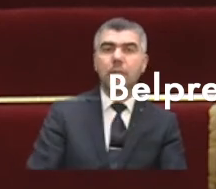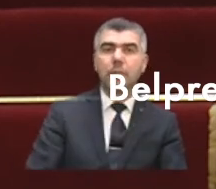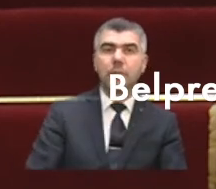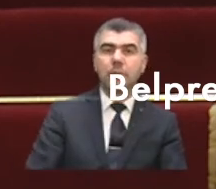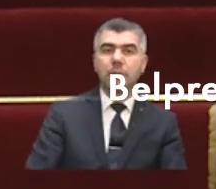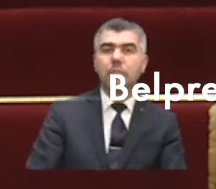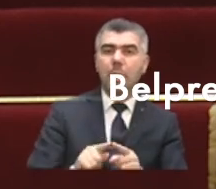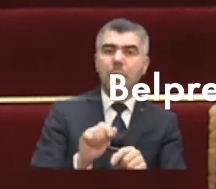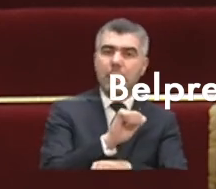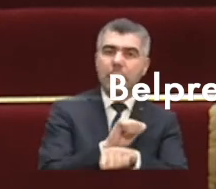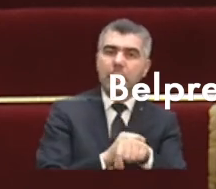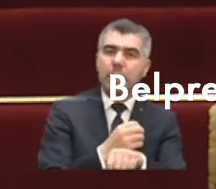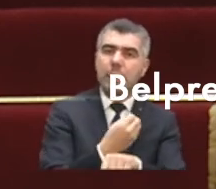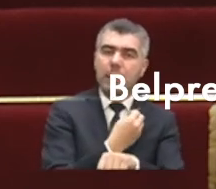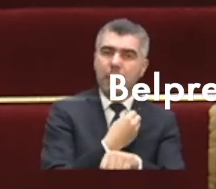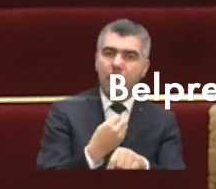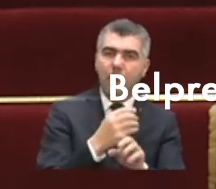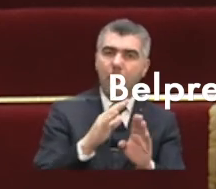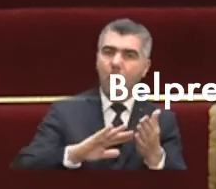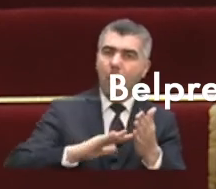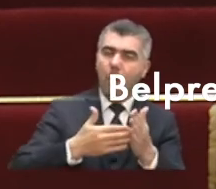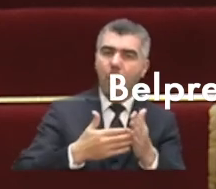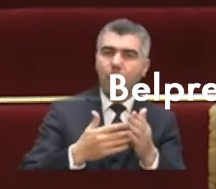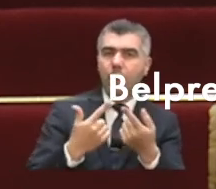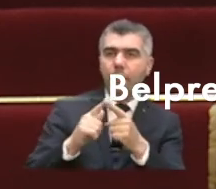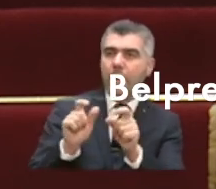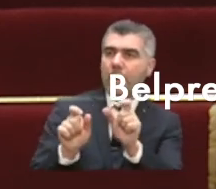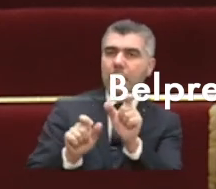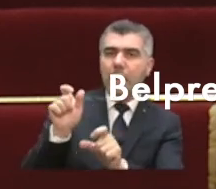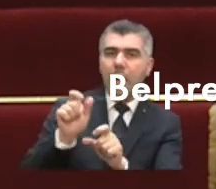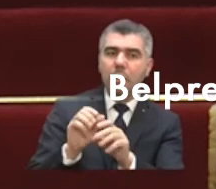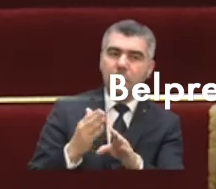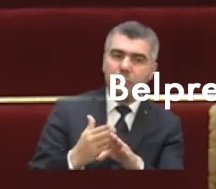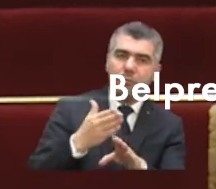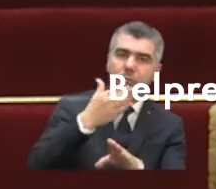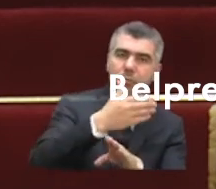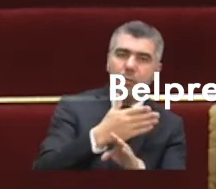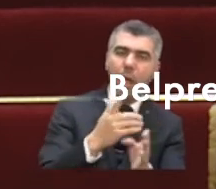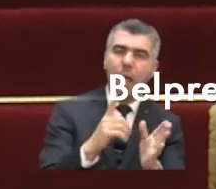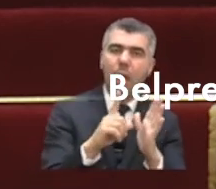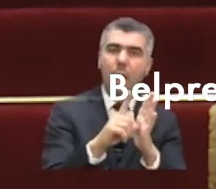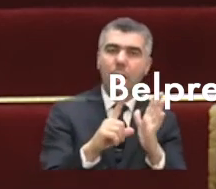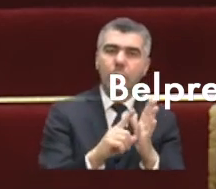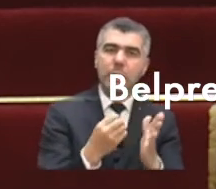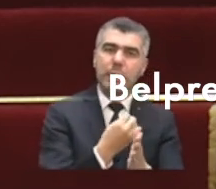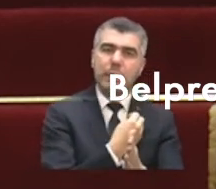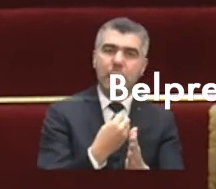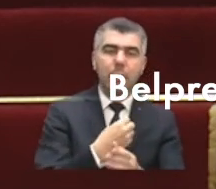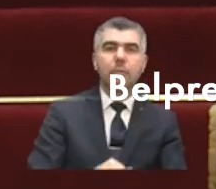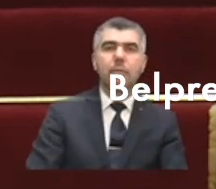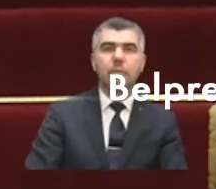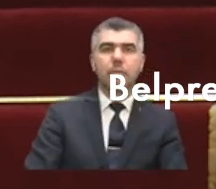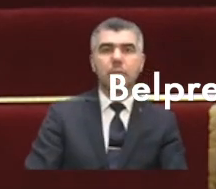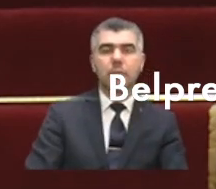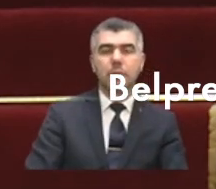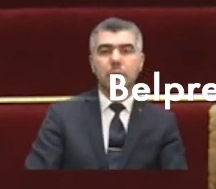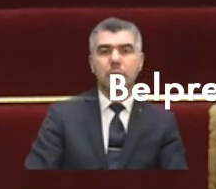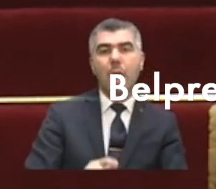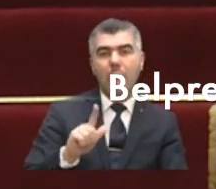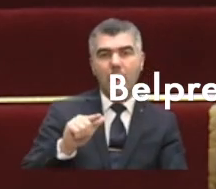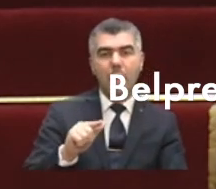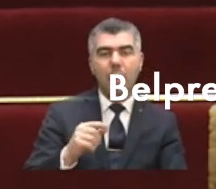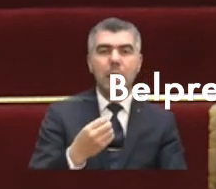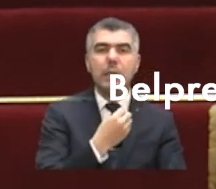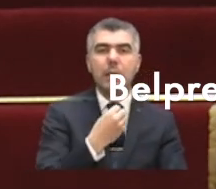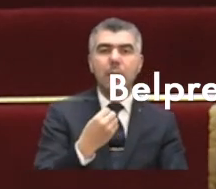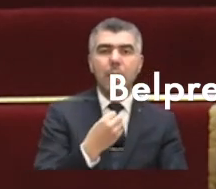تغطية صحية شاملة اللي كتسمح لمجموعة ديال المواطنين أنهم يلوجوا لحقهم في الاستشفاء، من إحداث